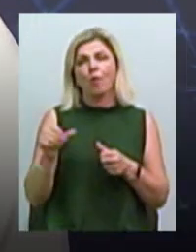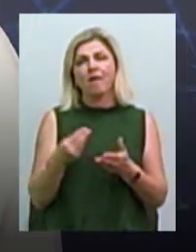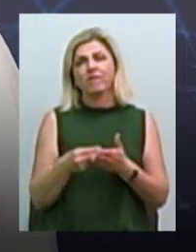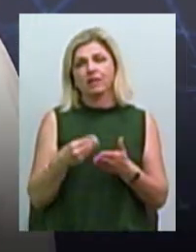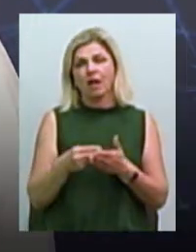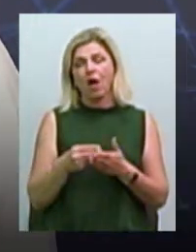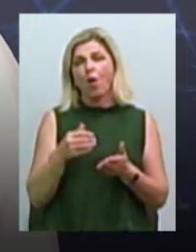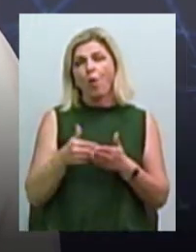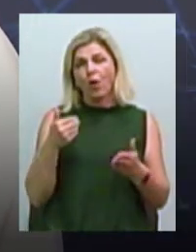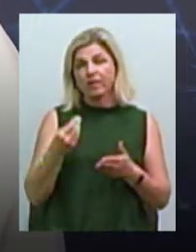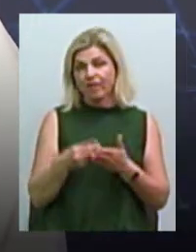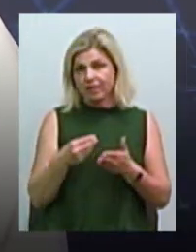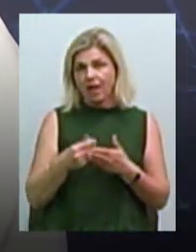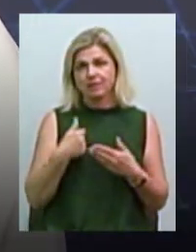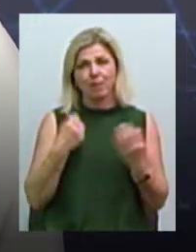не відмовляємось.